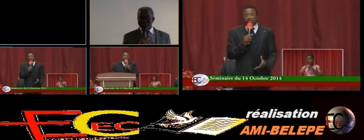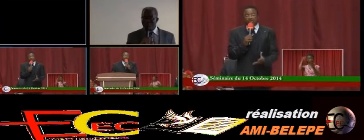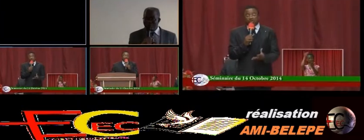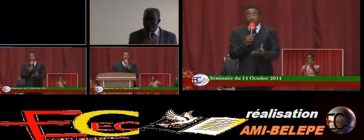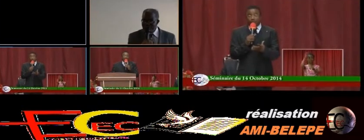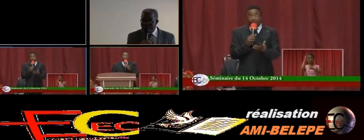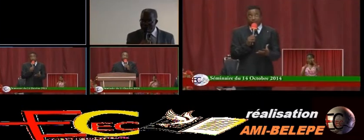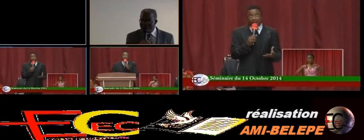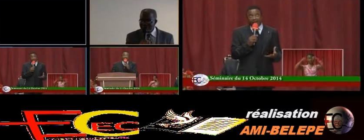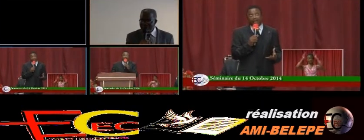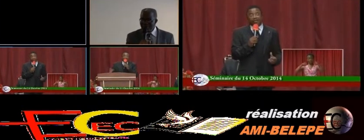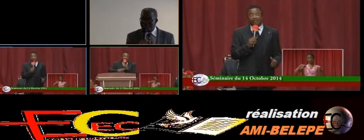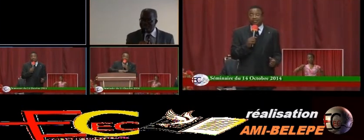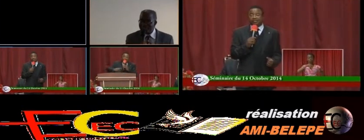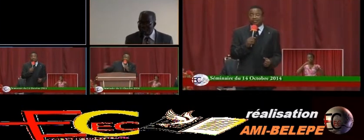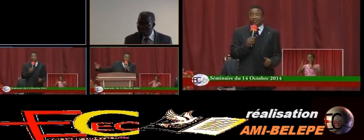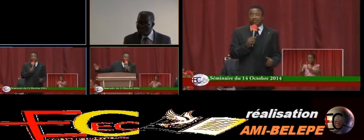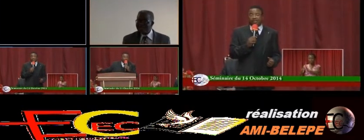comment nous allons nous préparer